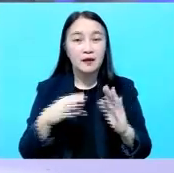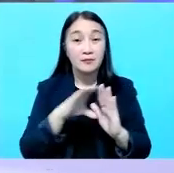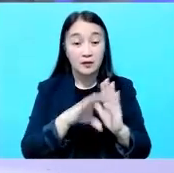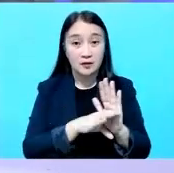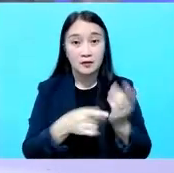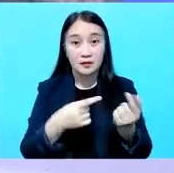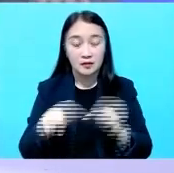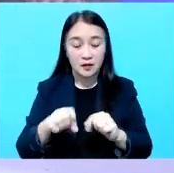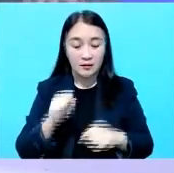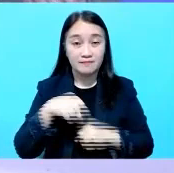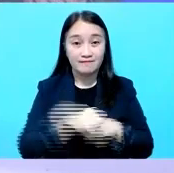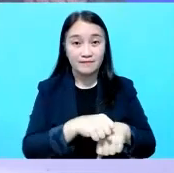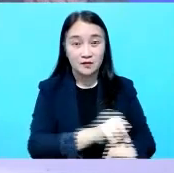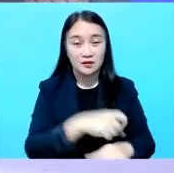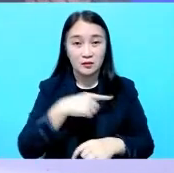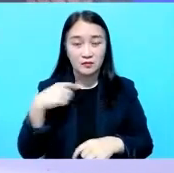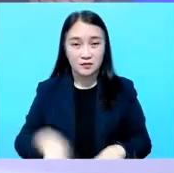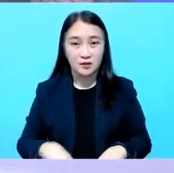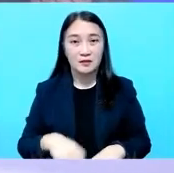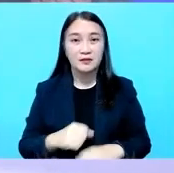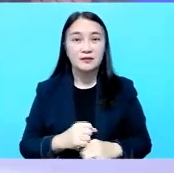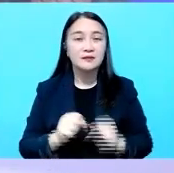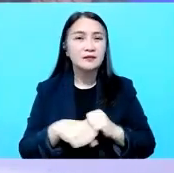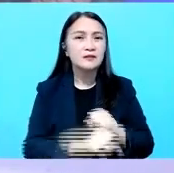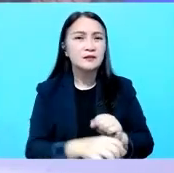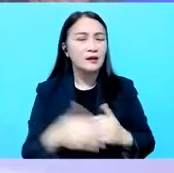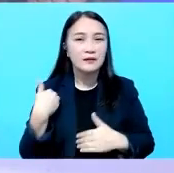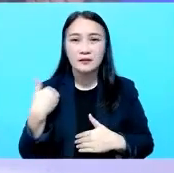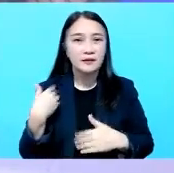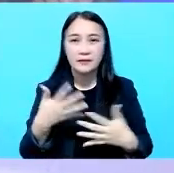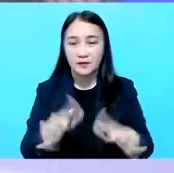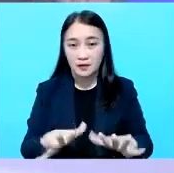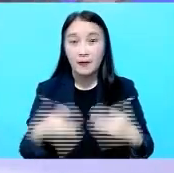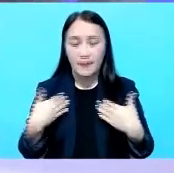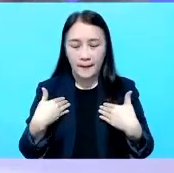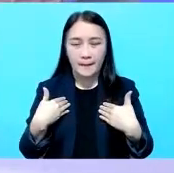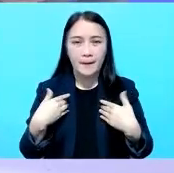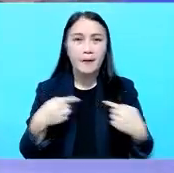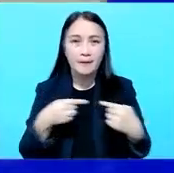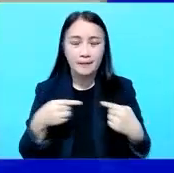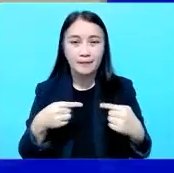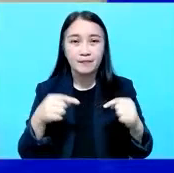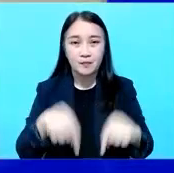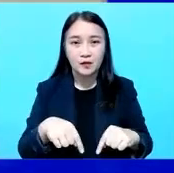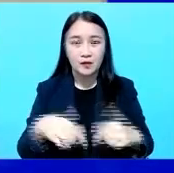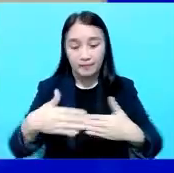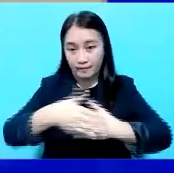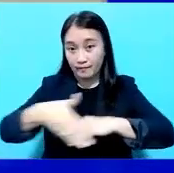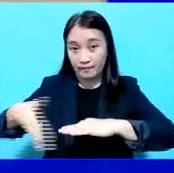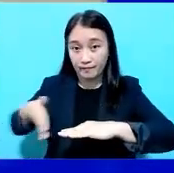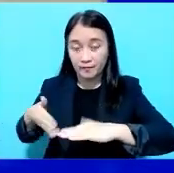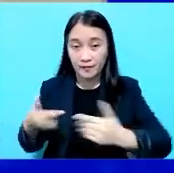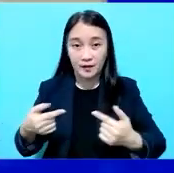sa Pangulo, hanggat hindi ito natatapos ay magpapatuloy ang tensyon sa mga pinag-aagawang teritoryo. At live mula sa Indonesia,